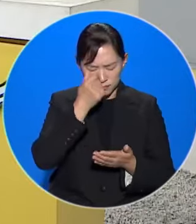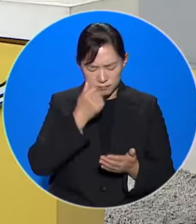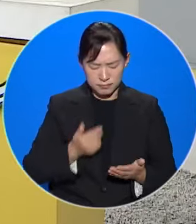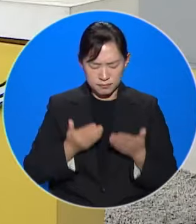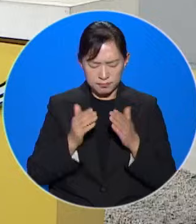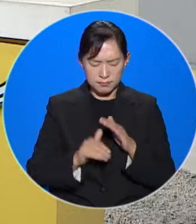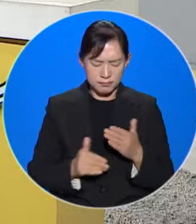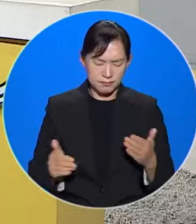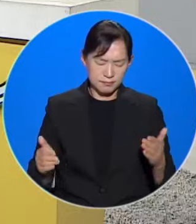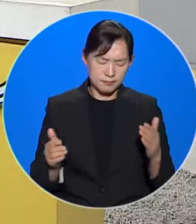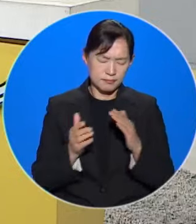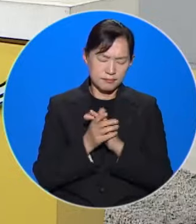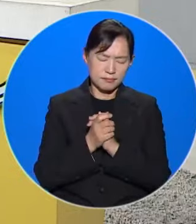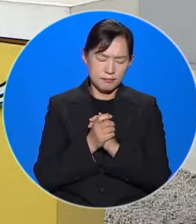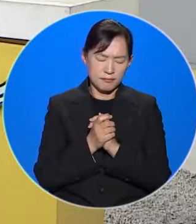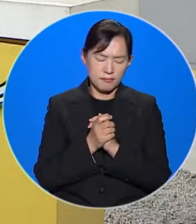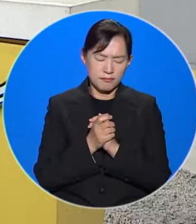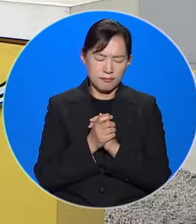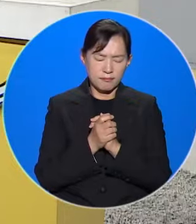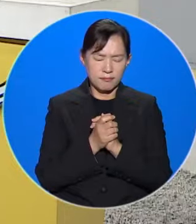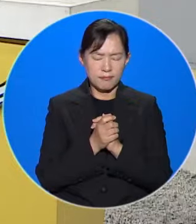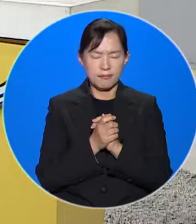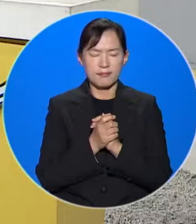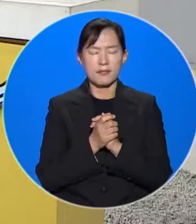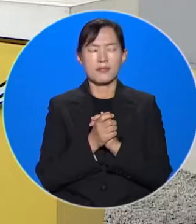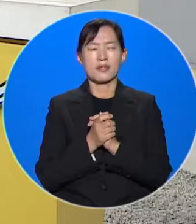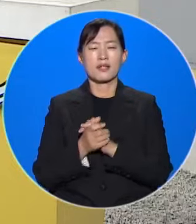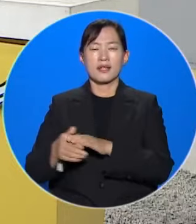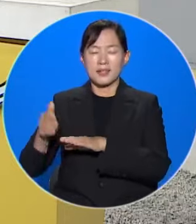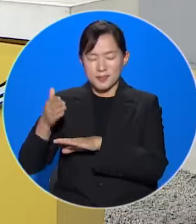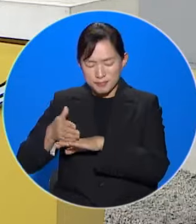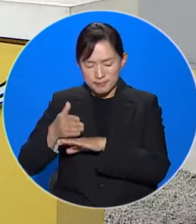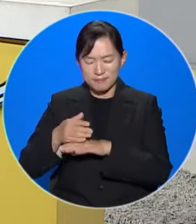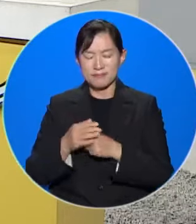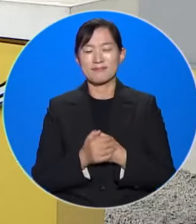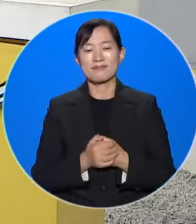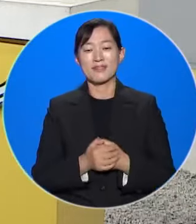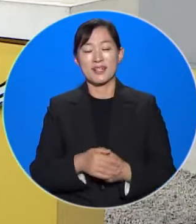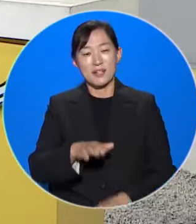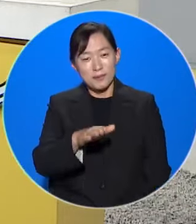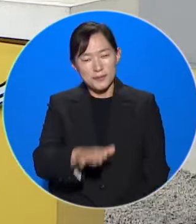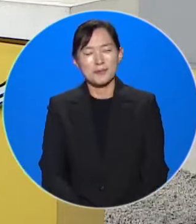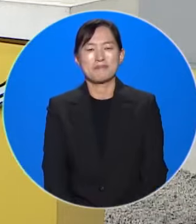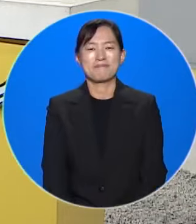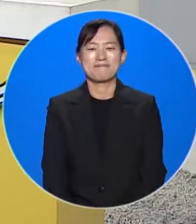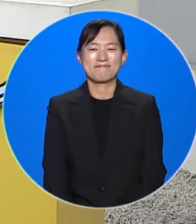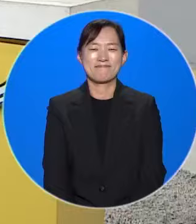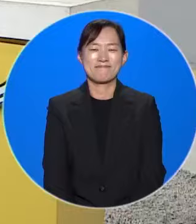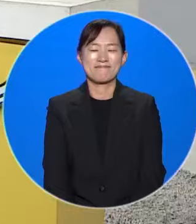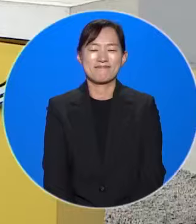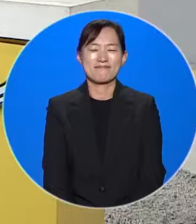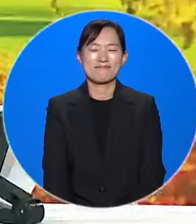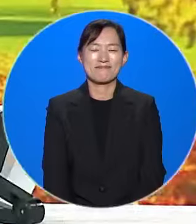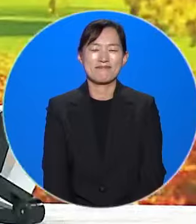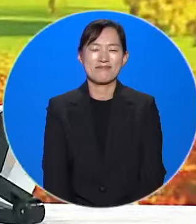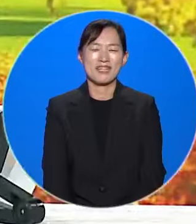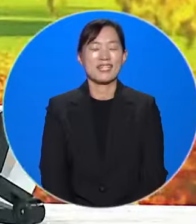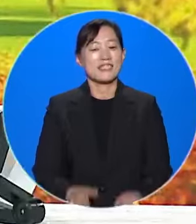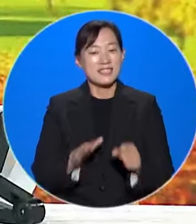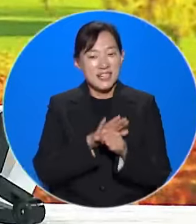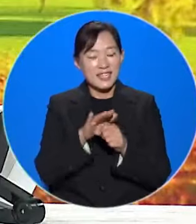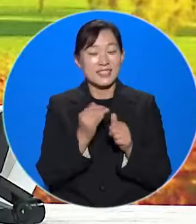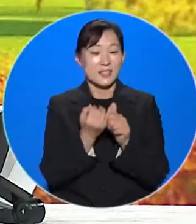기도드리옵나이다. 아멘. 감사합니다. 네, 권사님. 네. 우리